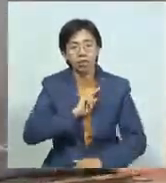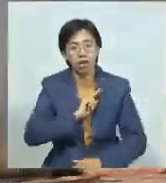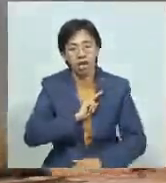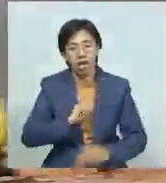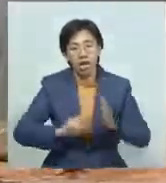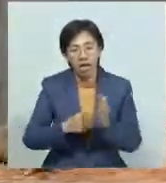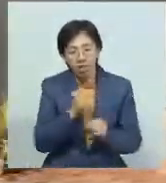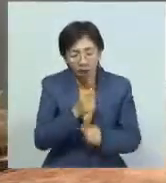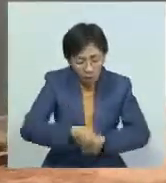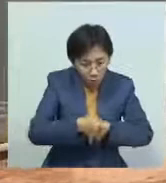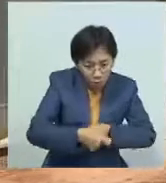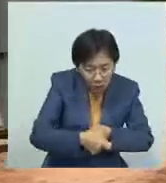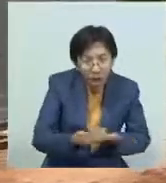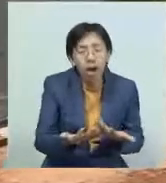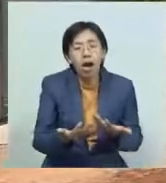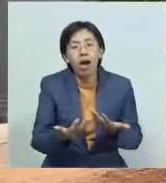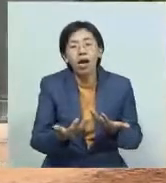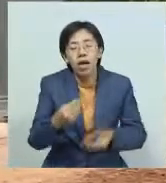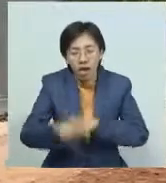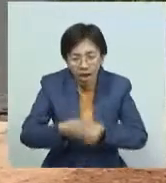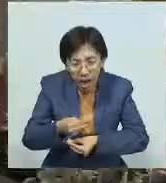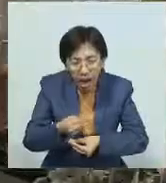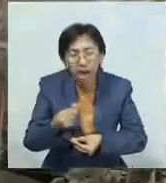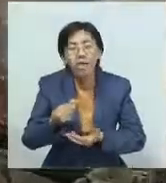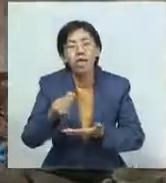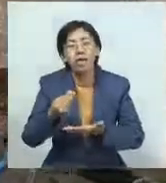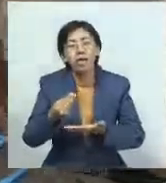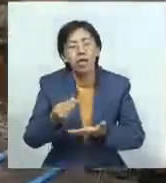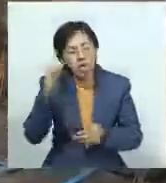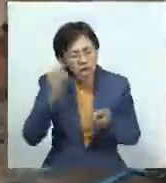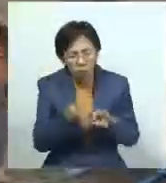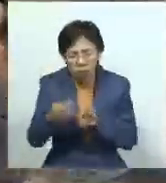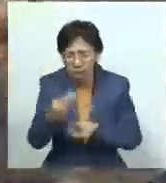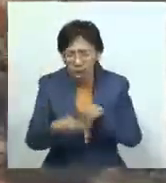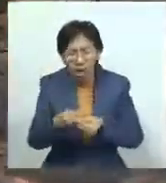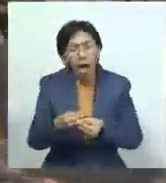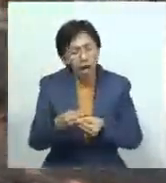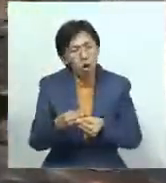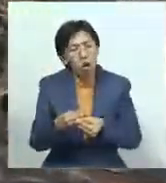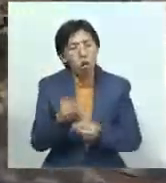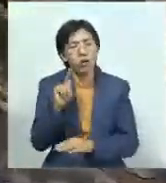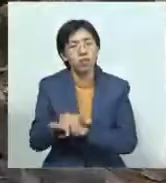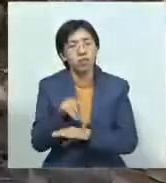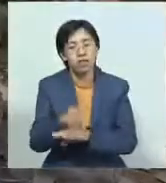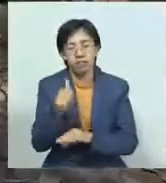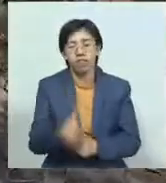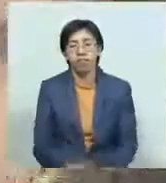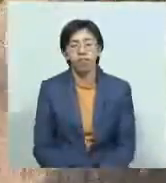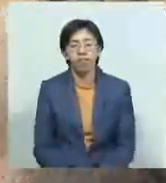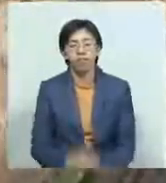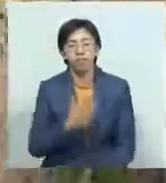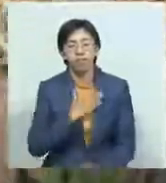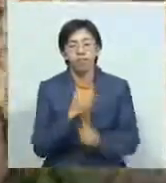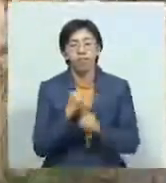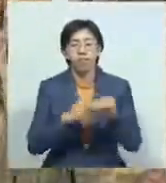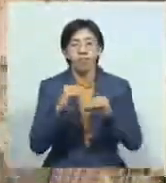การผลิตไปจนกระบวนการขายก็คือสามารถเพิ่มช่องทางขายของตัวเองได้ผ่านออนไลน์ค่ะ จากที่เราก็เข้าโครง